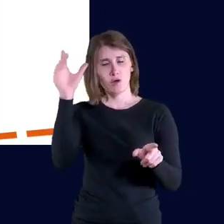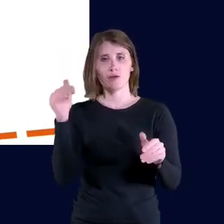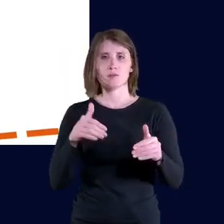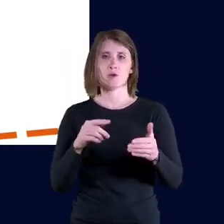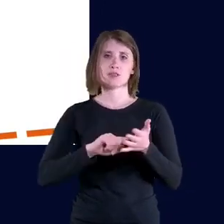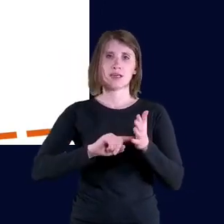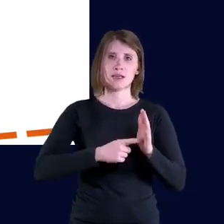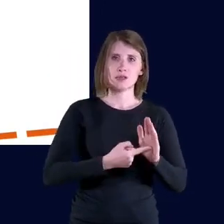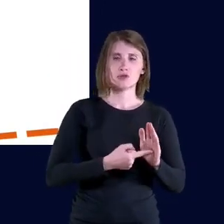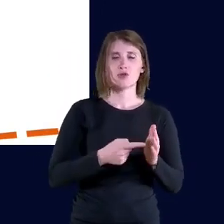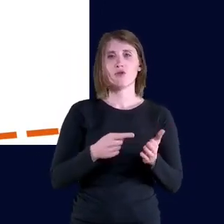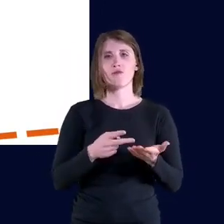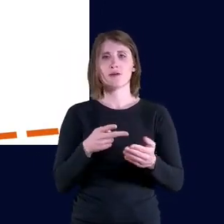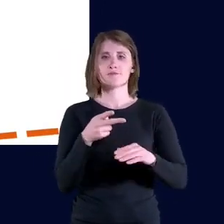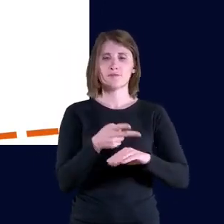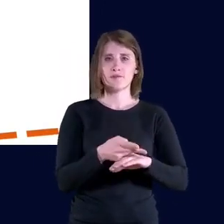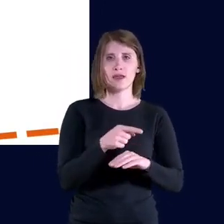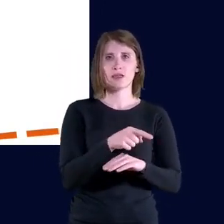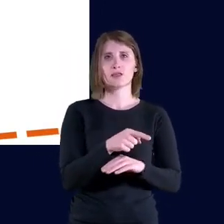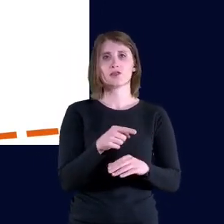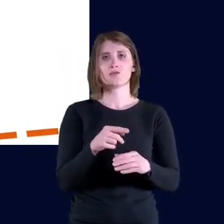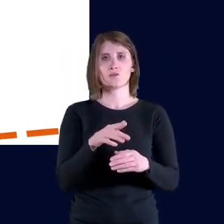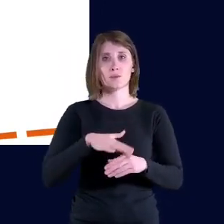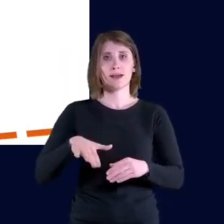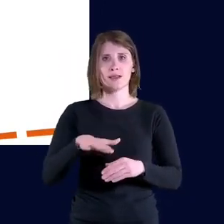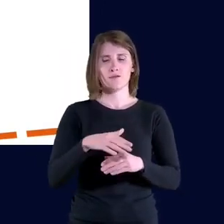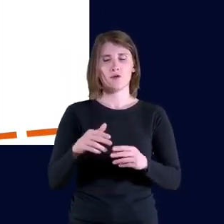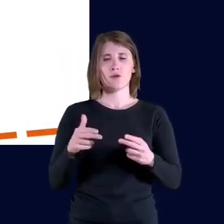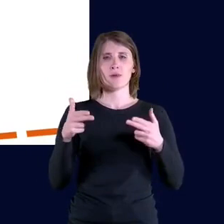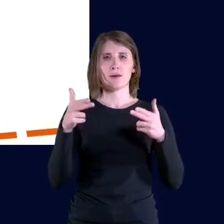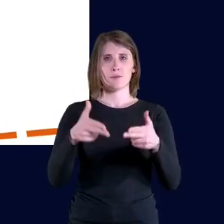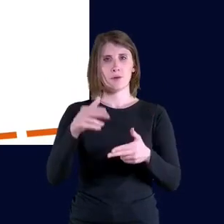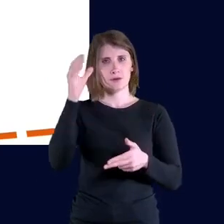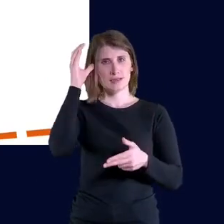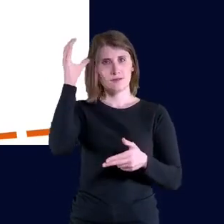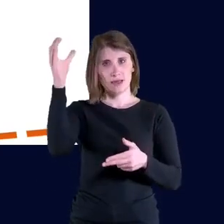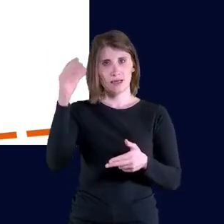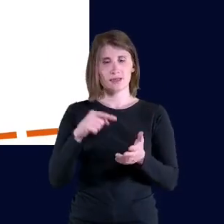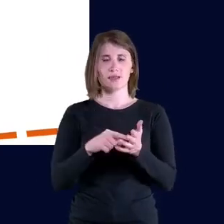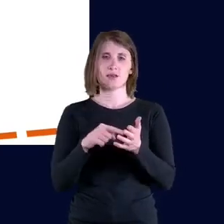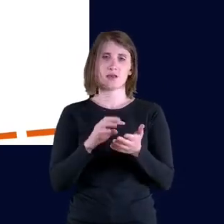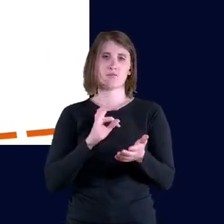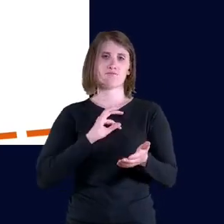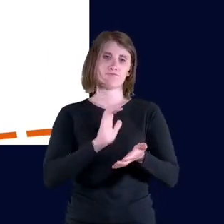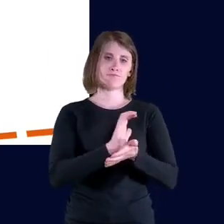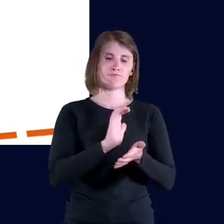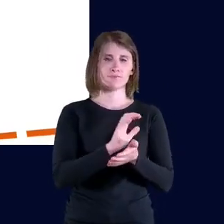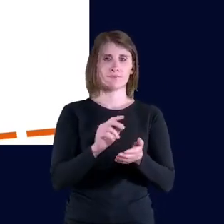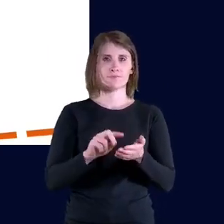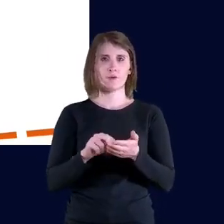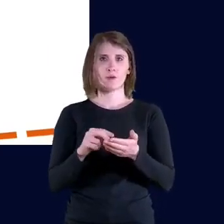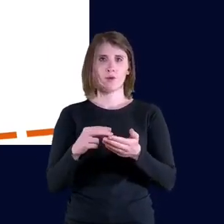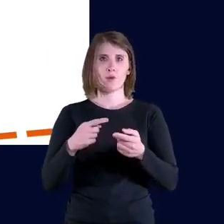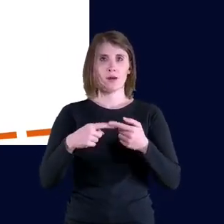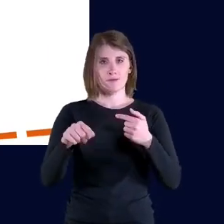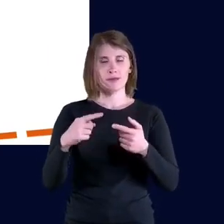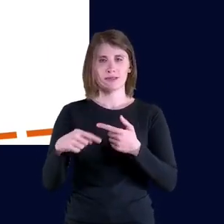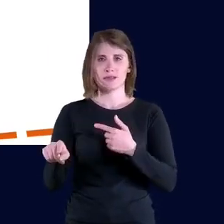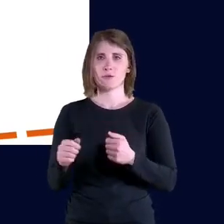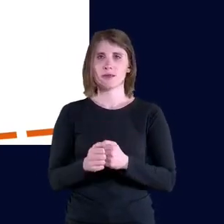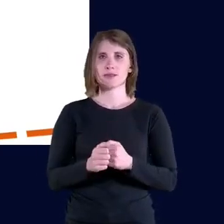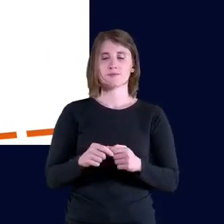zalogować właśnie prezydent platformie most wiedzy i tą drogą dysponować artykuły dodatkowo Nasi